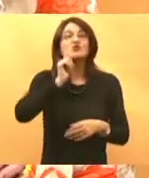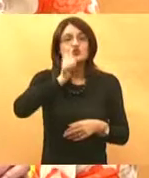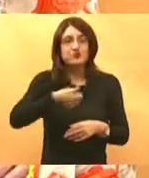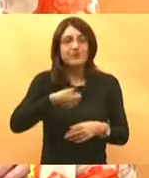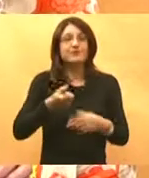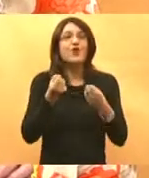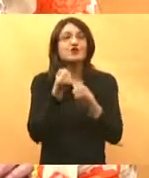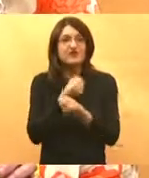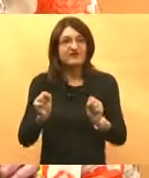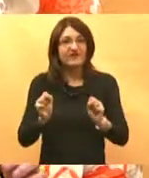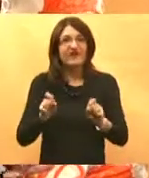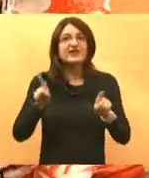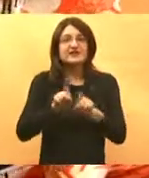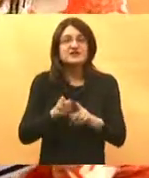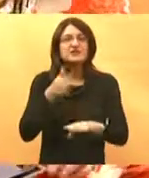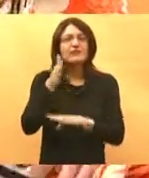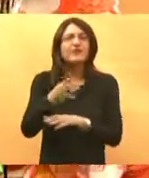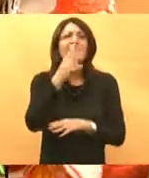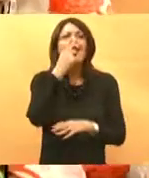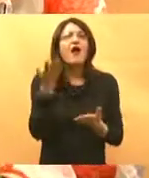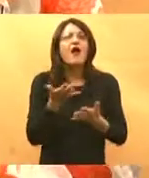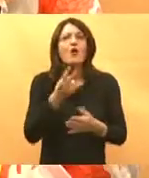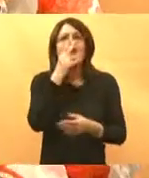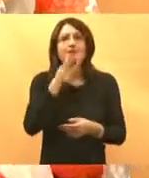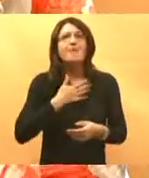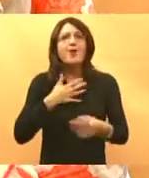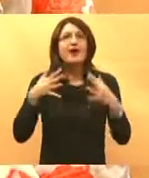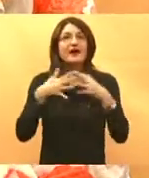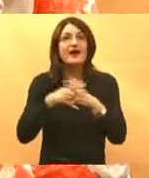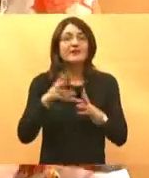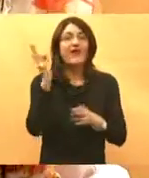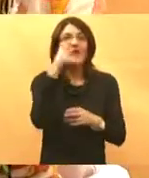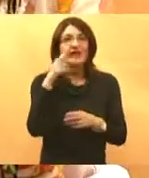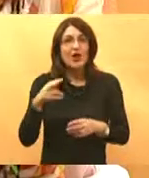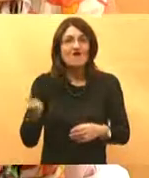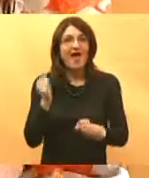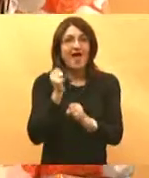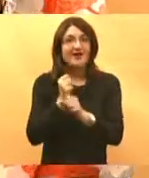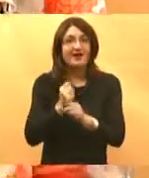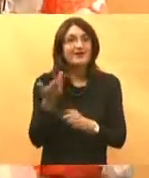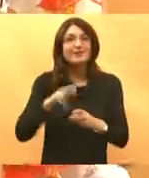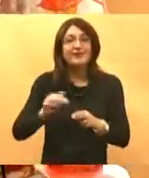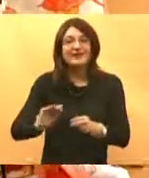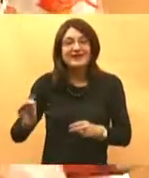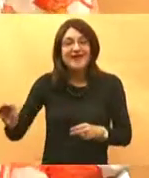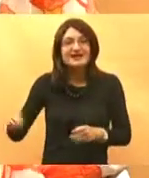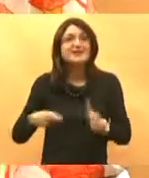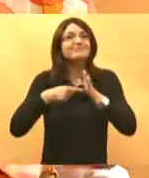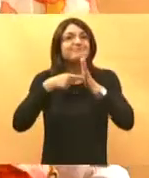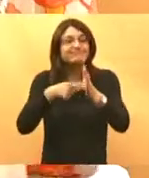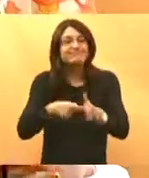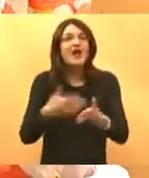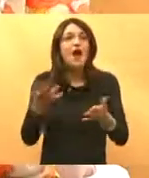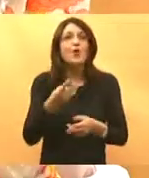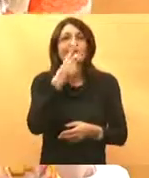četvrtak otići isto kako izgleda moj grad Likovne radionice na Zrinjevcu, gdje će djeca kreativno pokazati kako